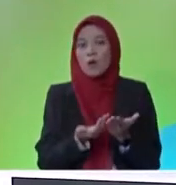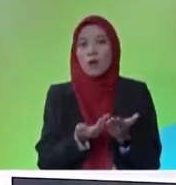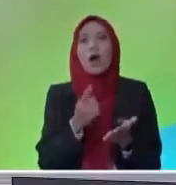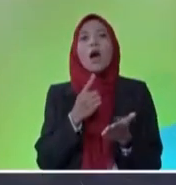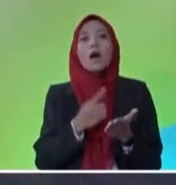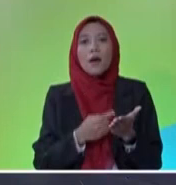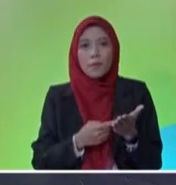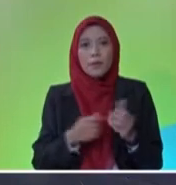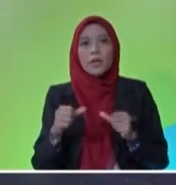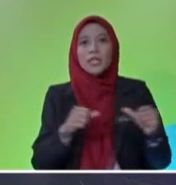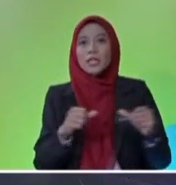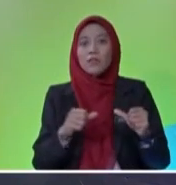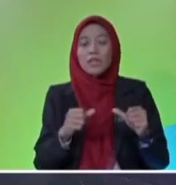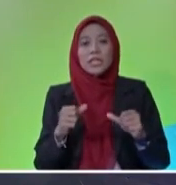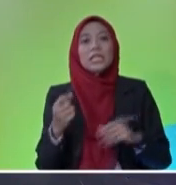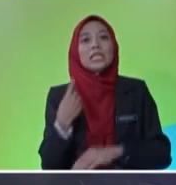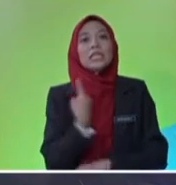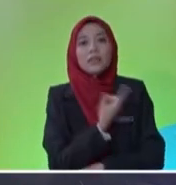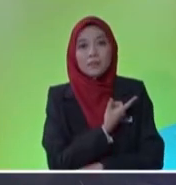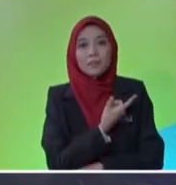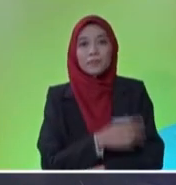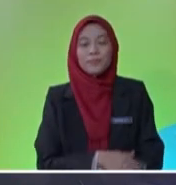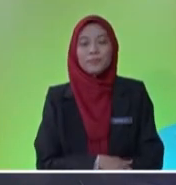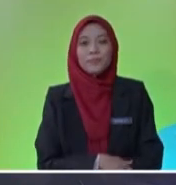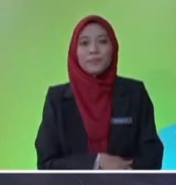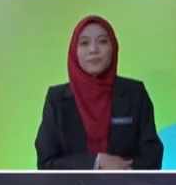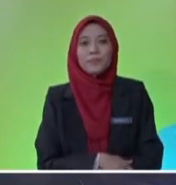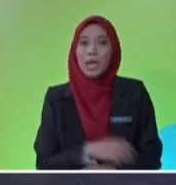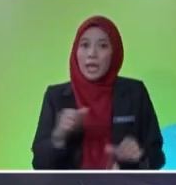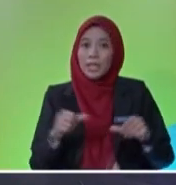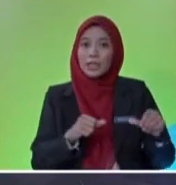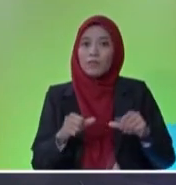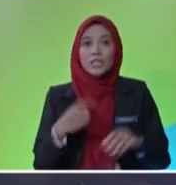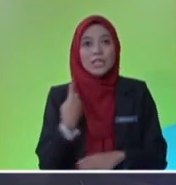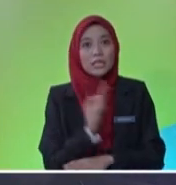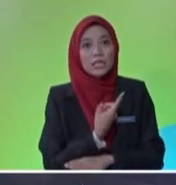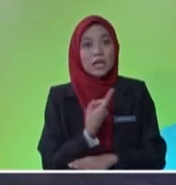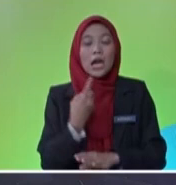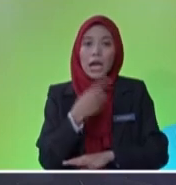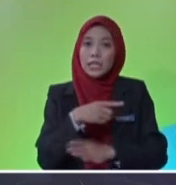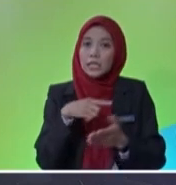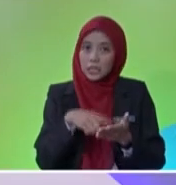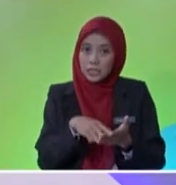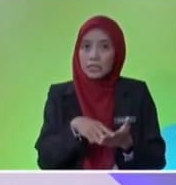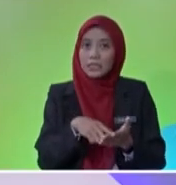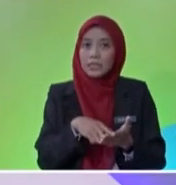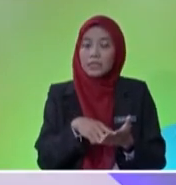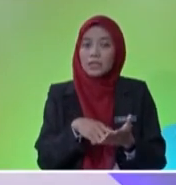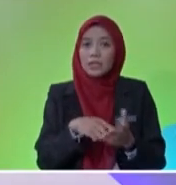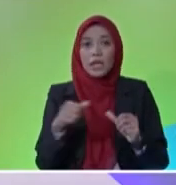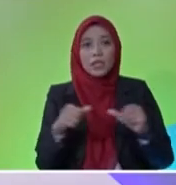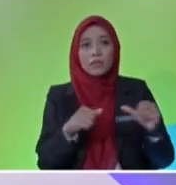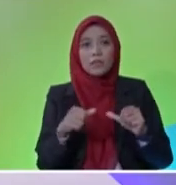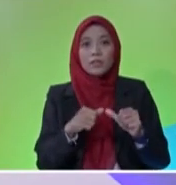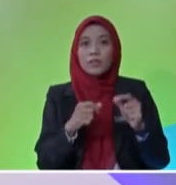seb7t kita tanya cek guys Zaini cekgu baiknya tumit kita seterusnya pada hari ini yaitu Activity yang